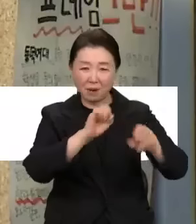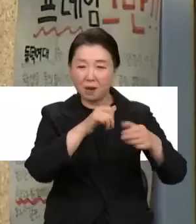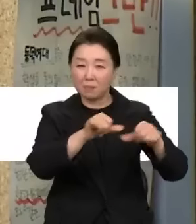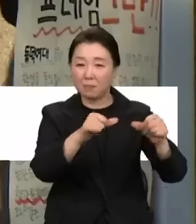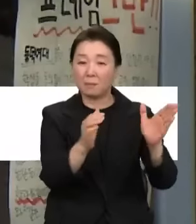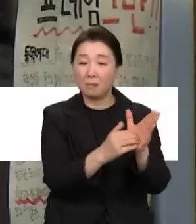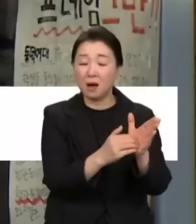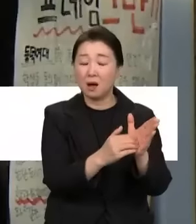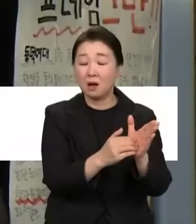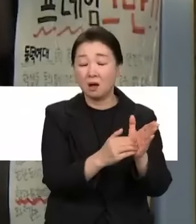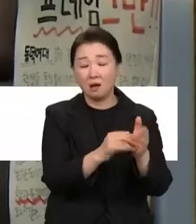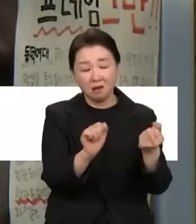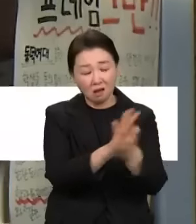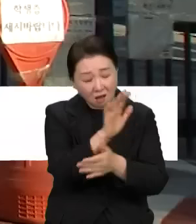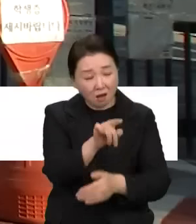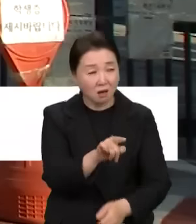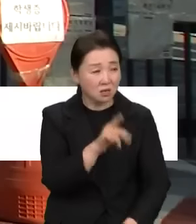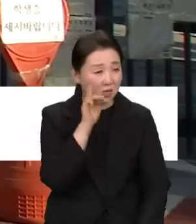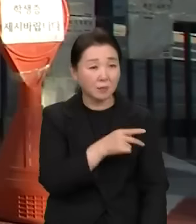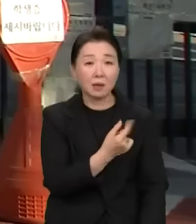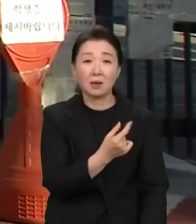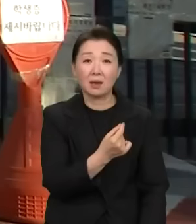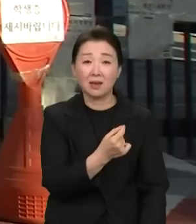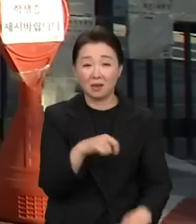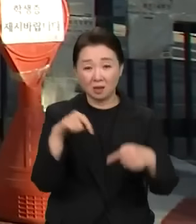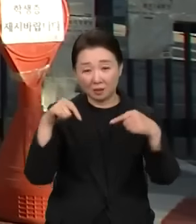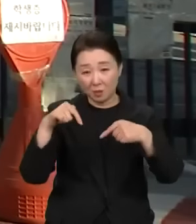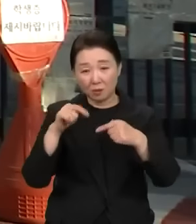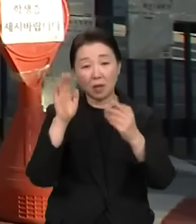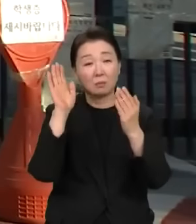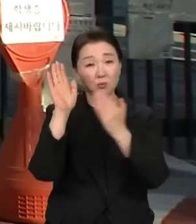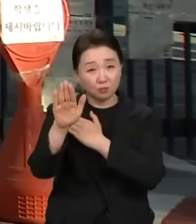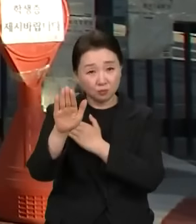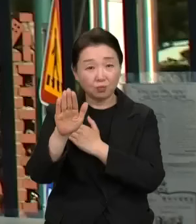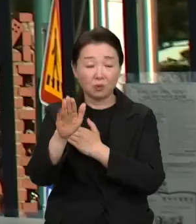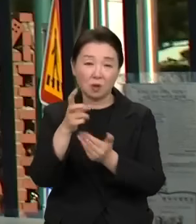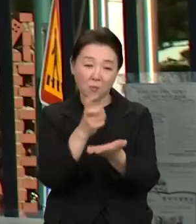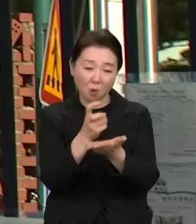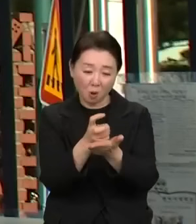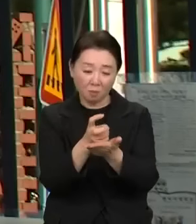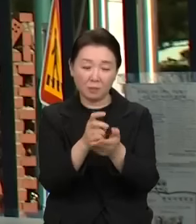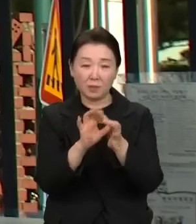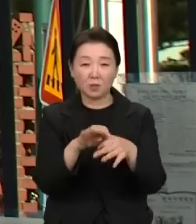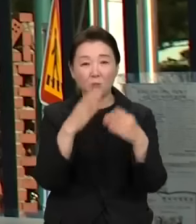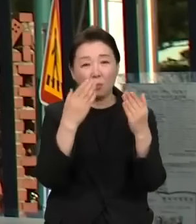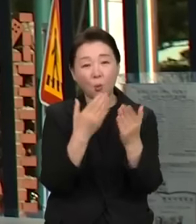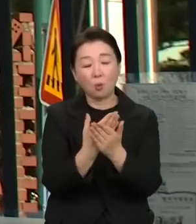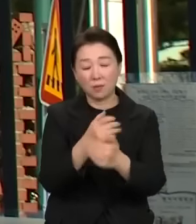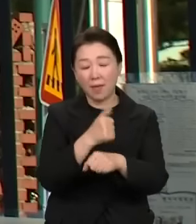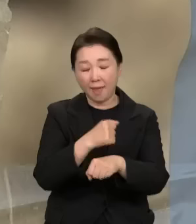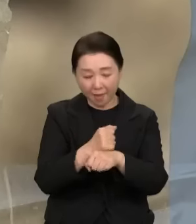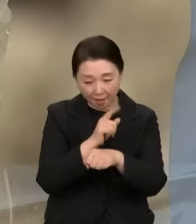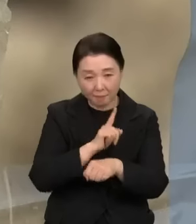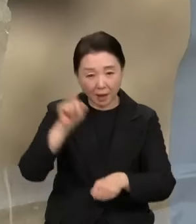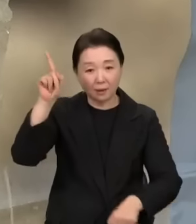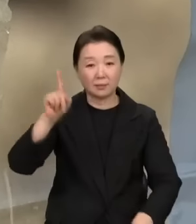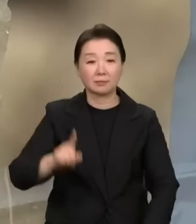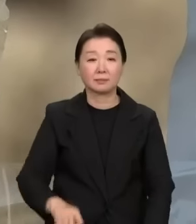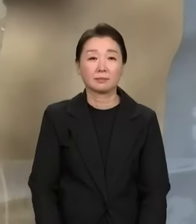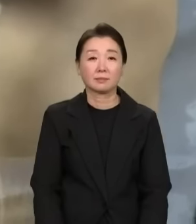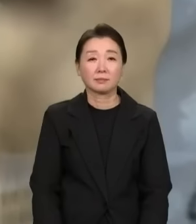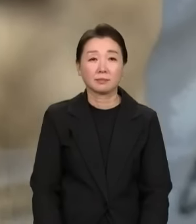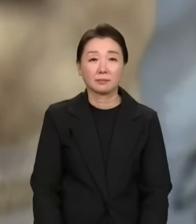해도 너무한다고 말하기도 했습니다. 면담이 끝난 뒤엔 법률적 조치를 포함한 모든 대응을 단호히 실행하겠다는